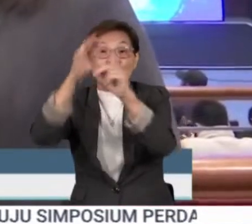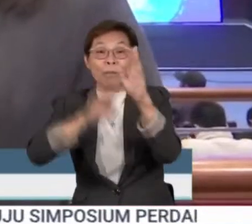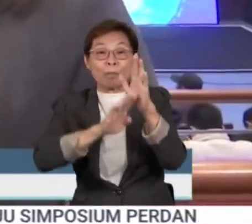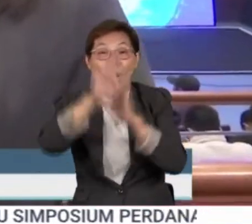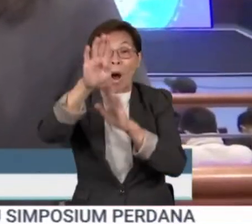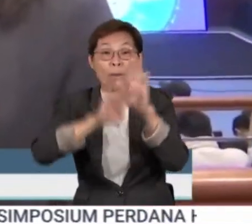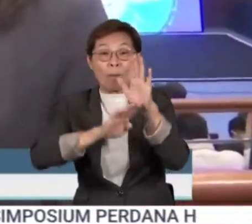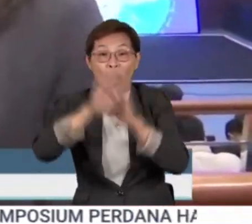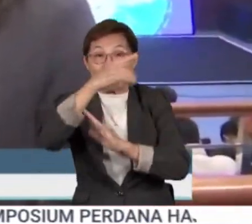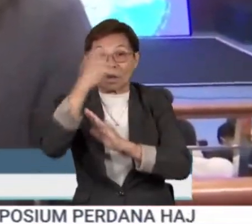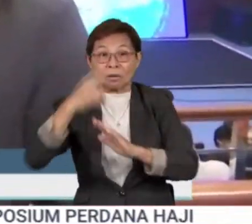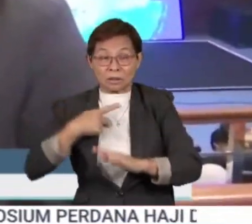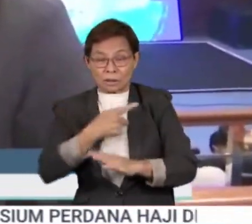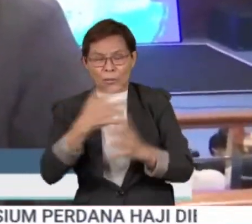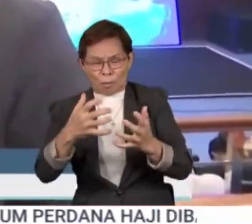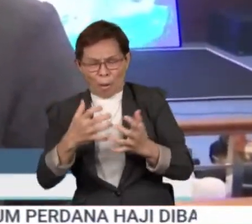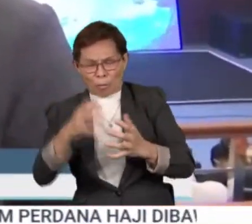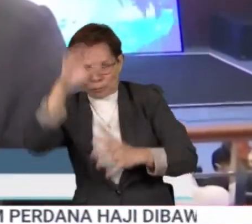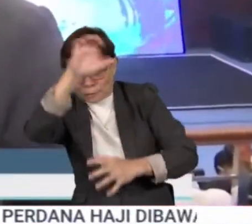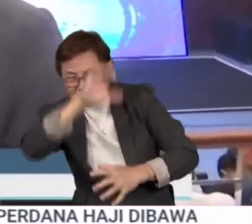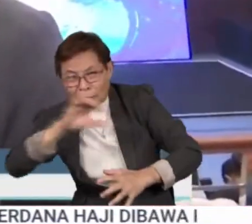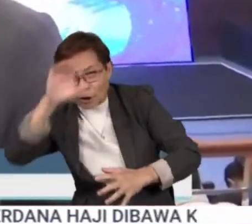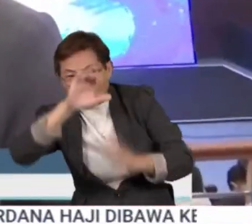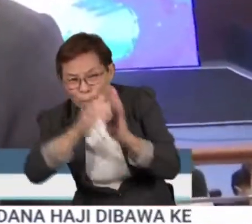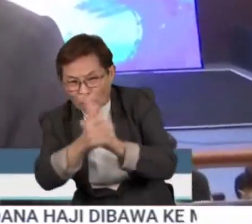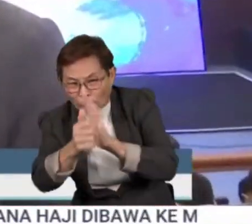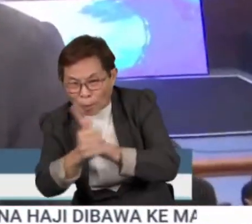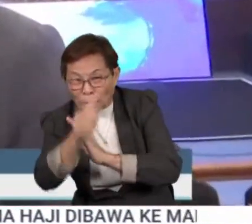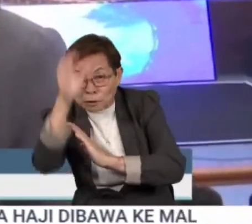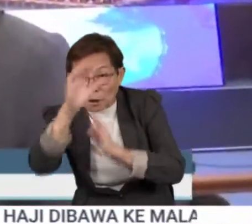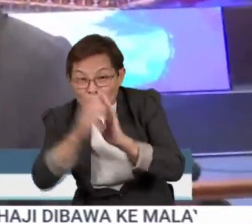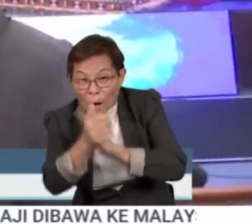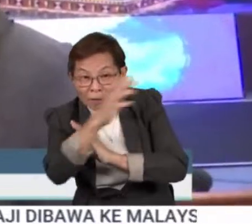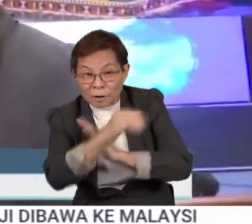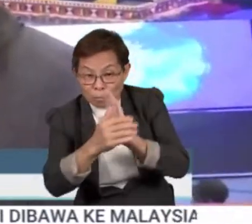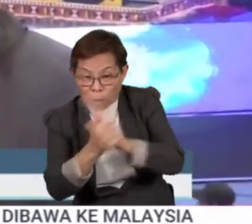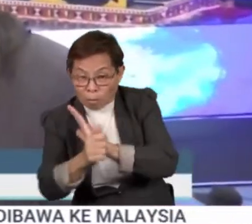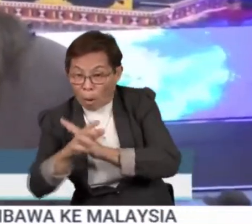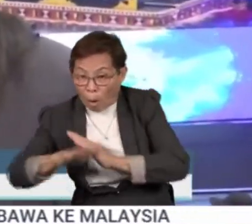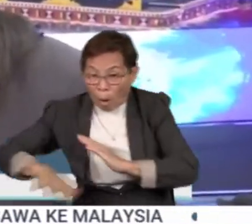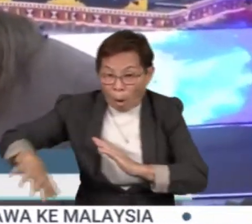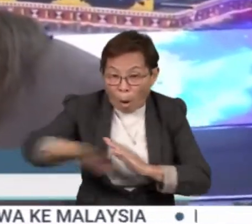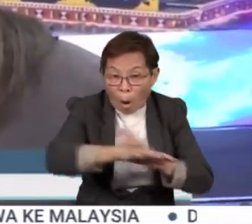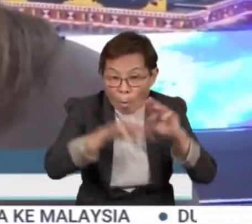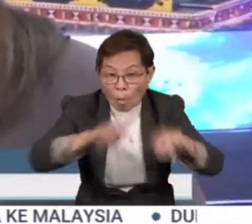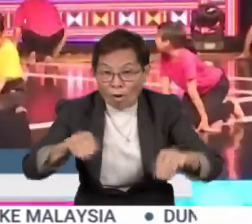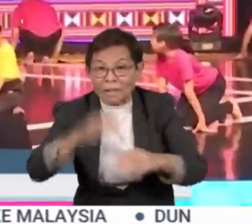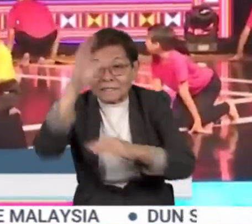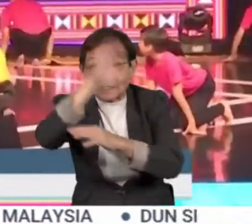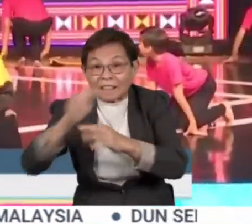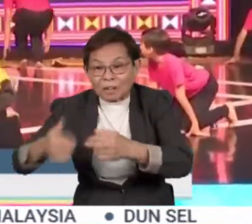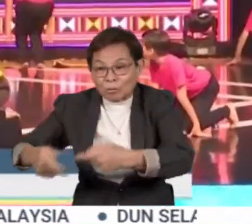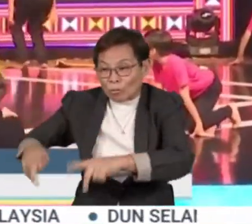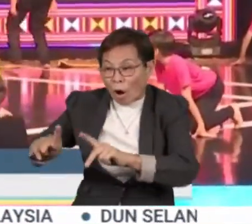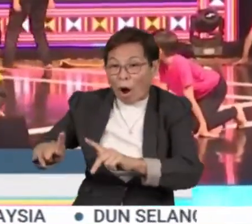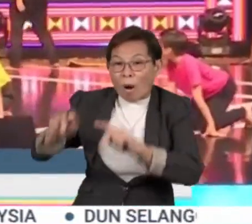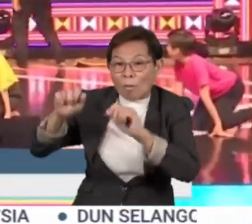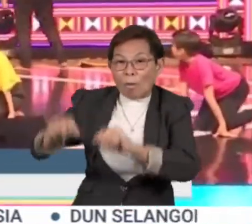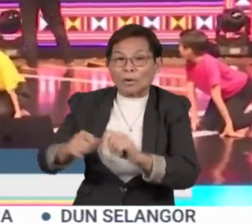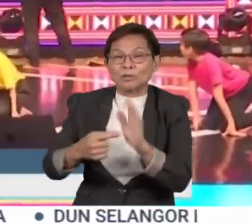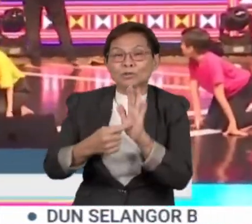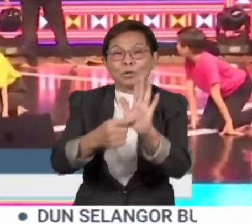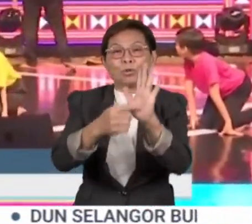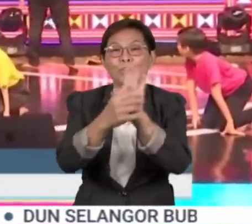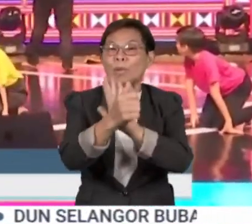seni kerana kita memang ingin mencari bakat-bakat dan potensi di kalangan murid dan mencari ruang untuk murid-murid ini